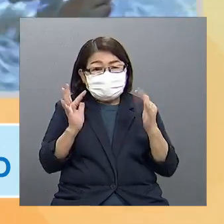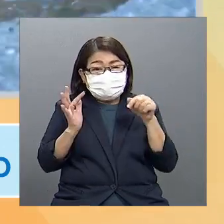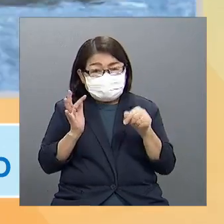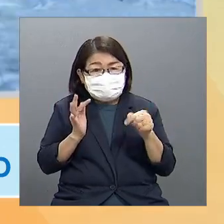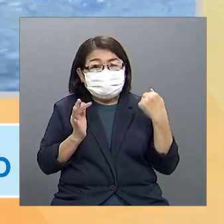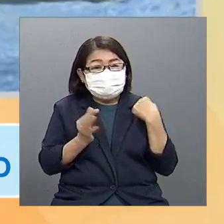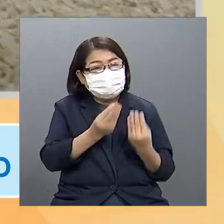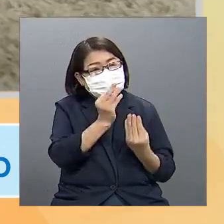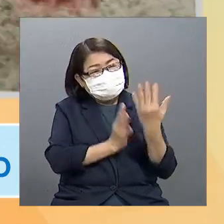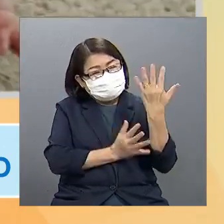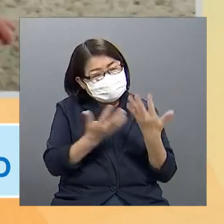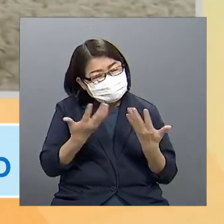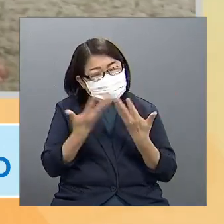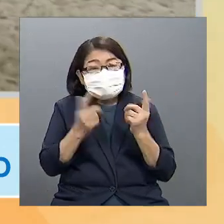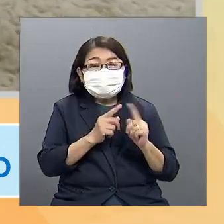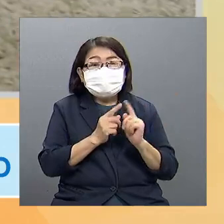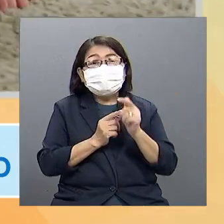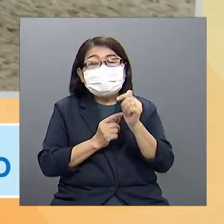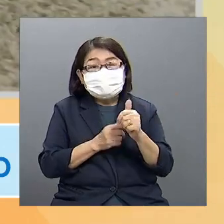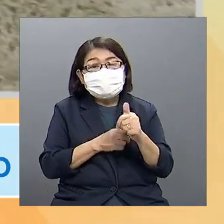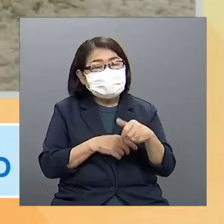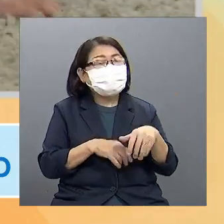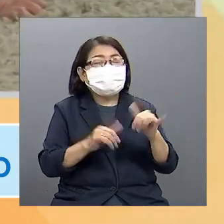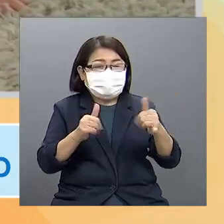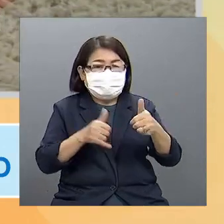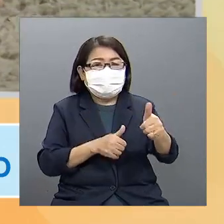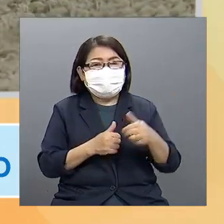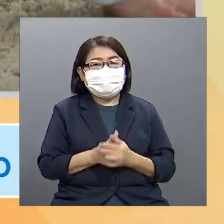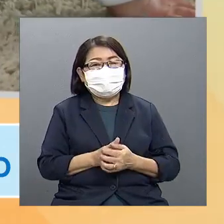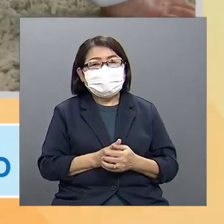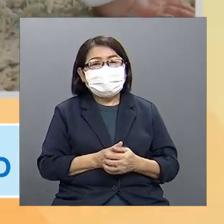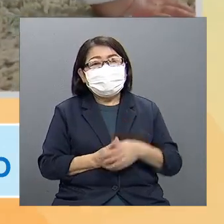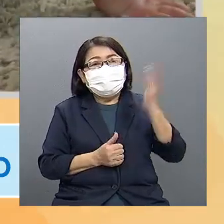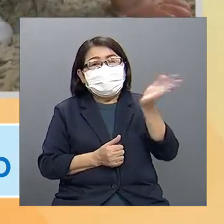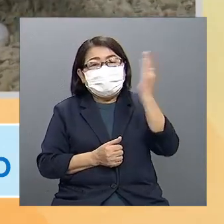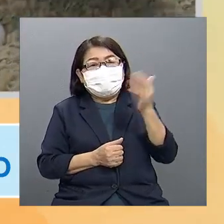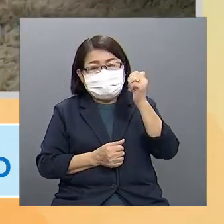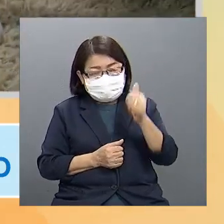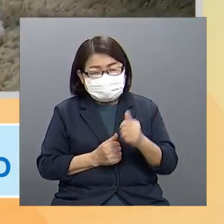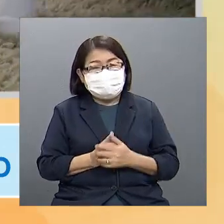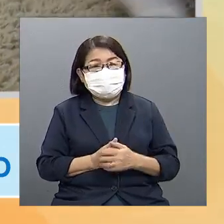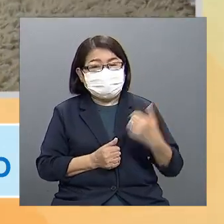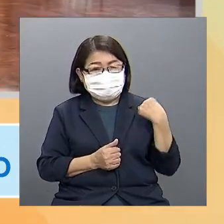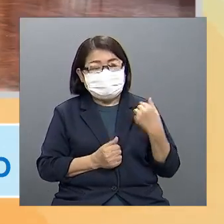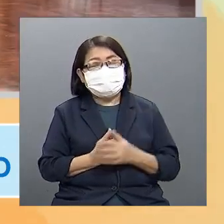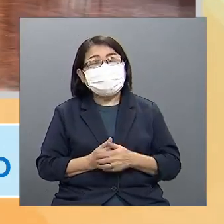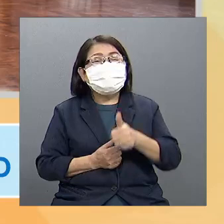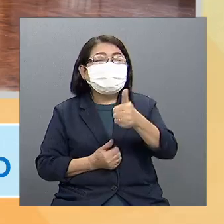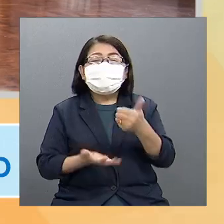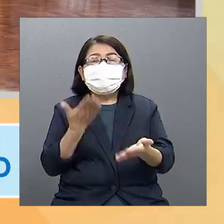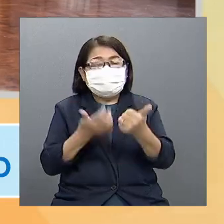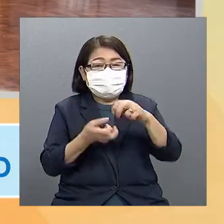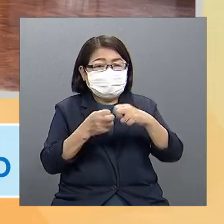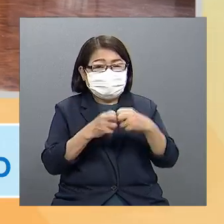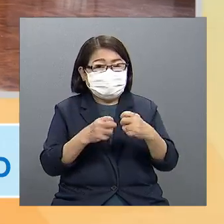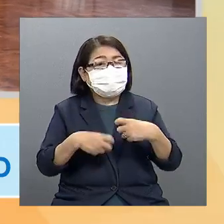อกบ้านนะคะ ค่ะ อันนี้ถือว่ามีโอกาสที่เขายังพอมีพื้นที่ในบ้านซึ่งก็ยังปลอดภัยที่จะออกไป